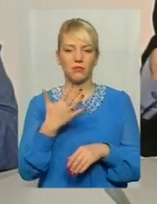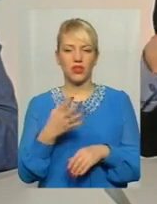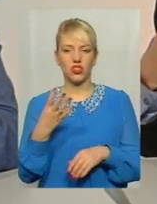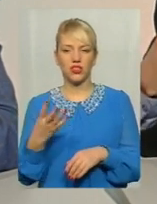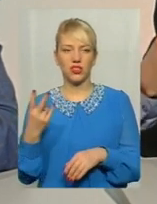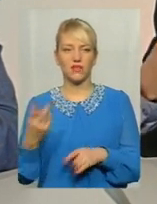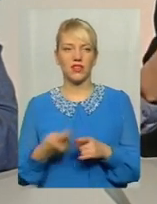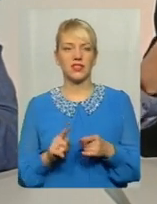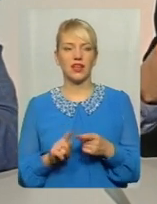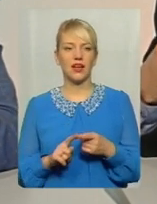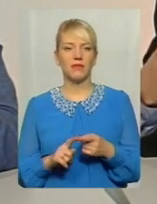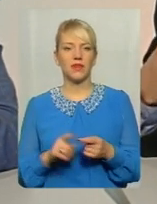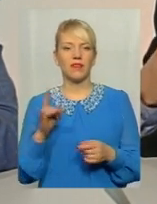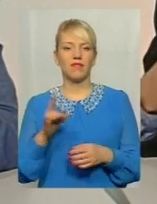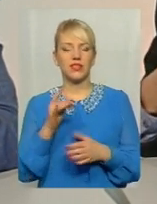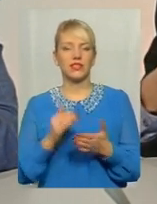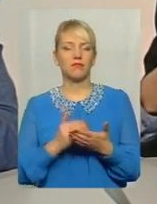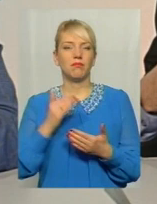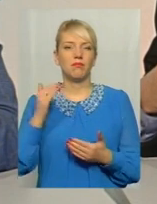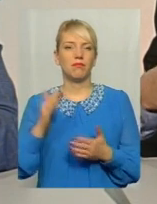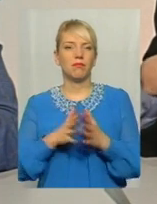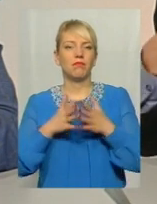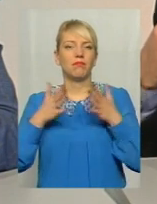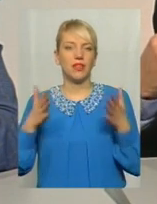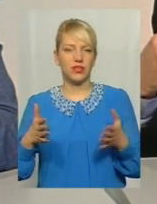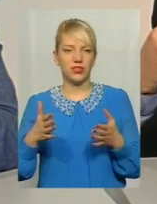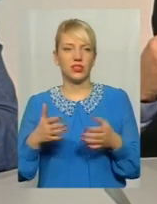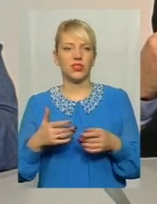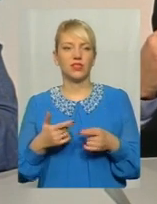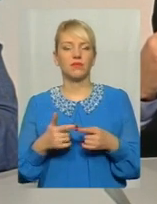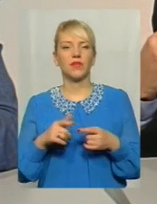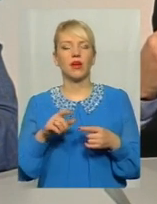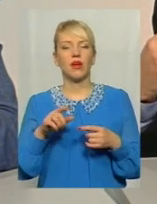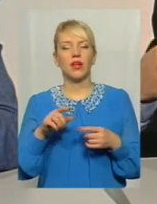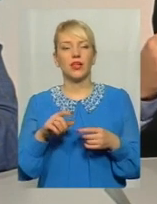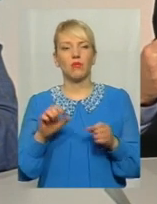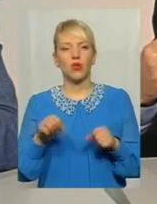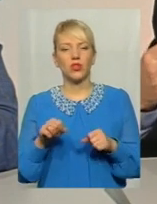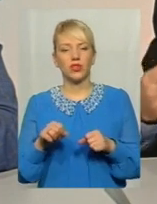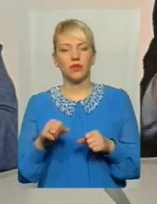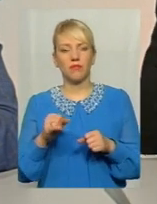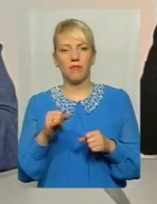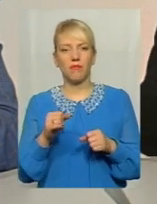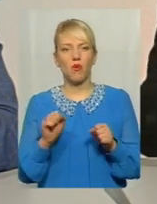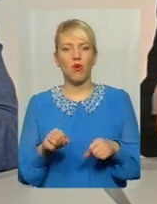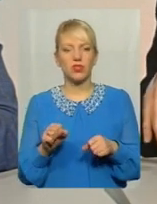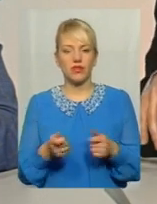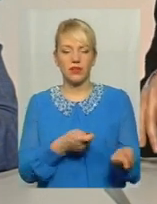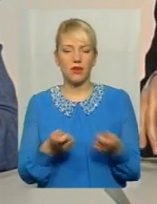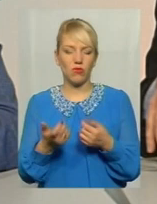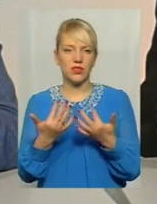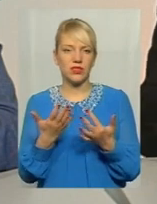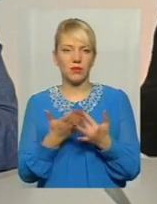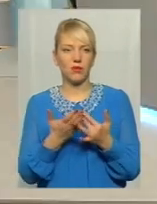це в рази перевищує ту можливість перевезення пільгових категорій, ніж це було на